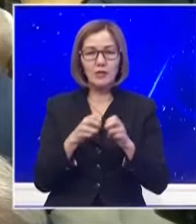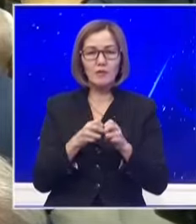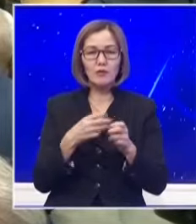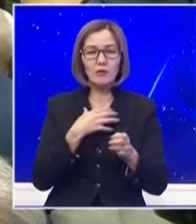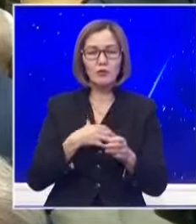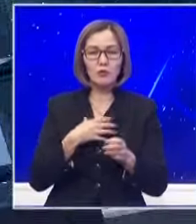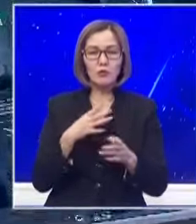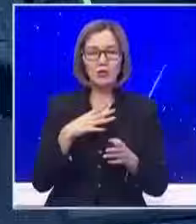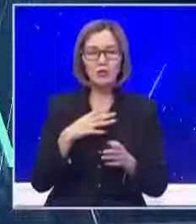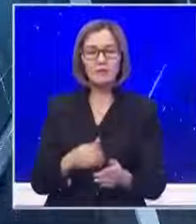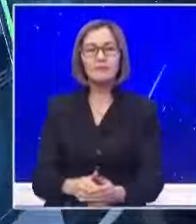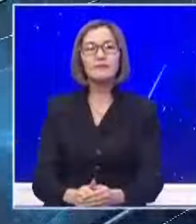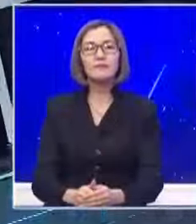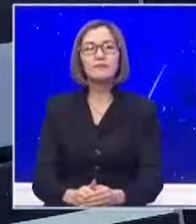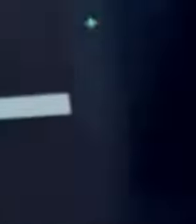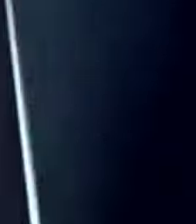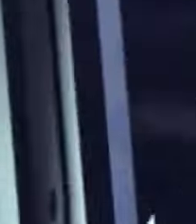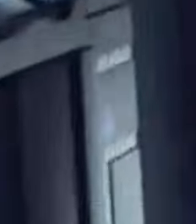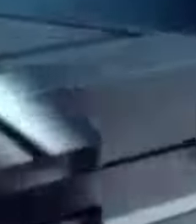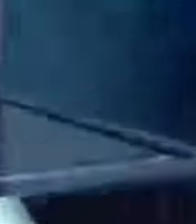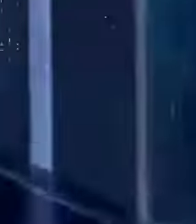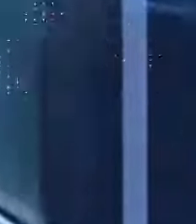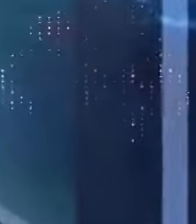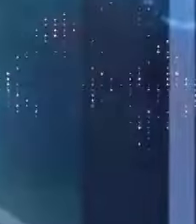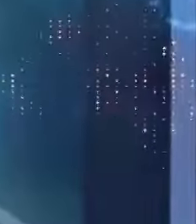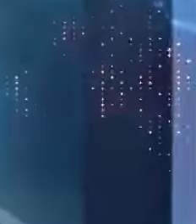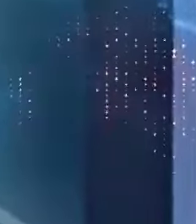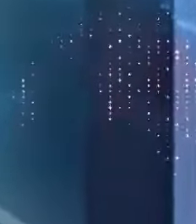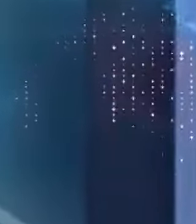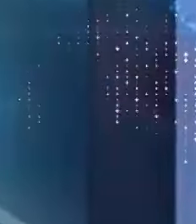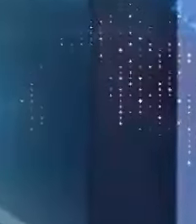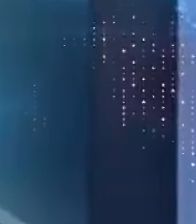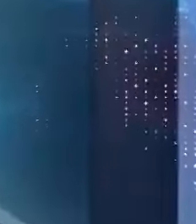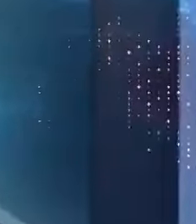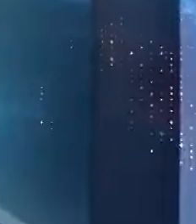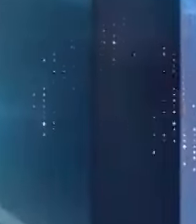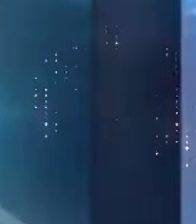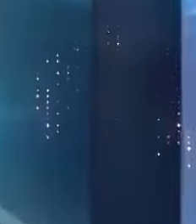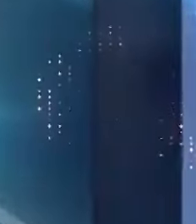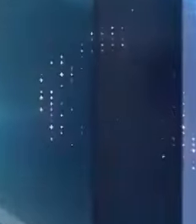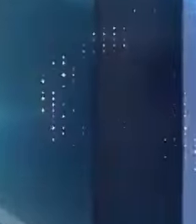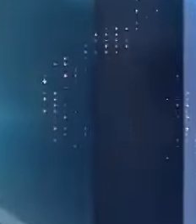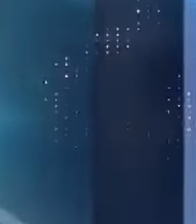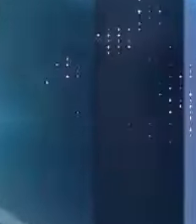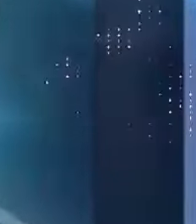өзекті болып тұр. Аяулым Жүрсінқызы, Айсұлу Жандосова, Жайдарбек Нұрбек, Жетісу телеарнасы, Алматы облысынан.